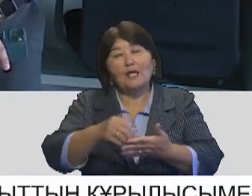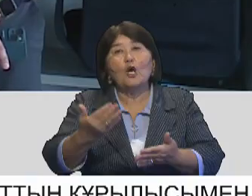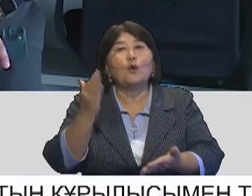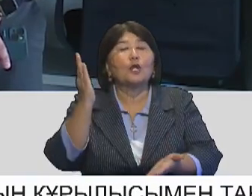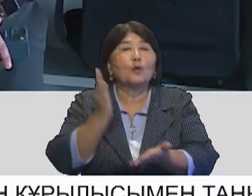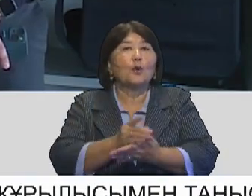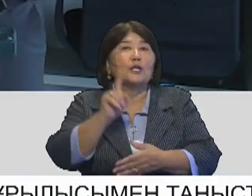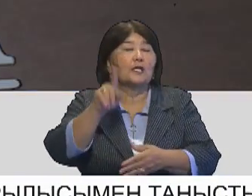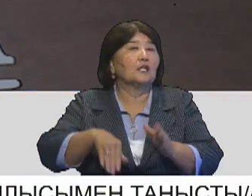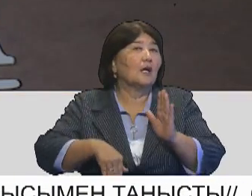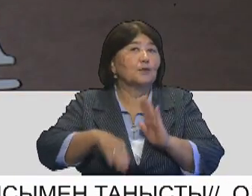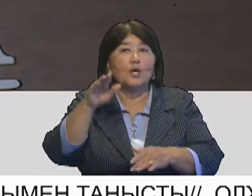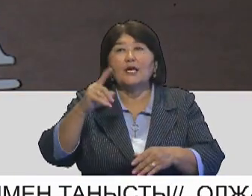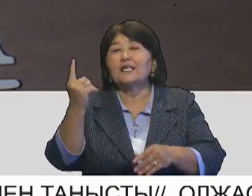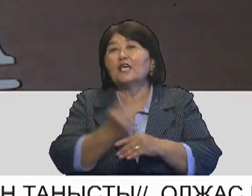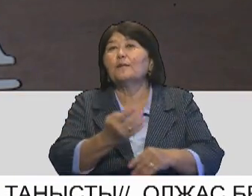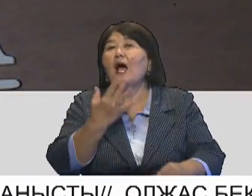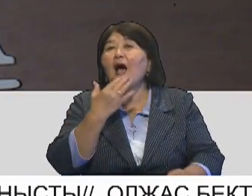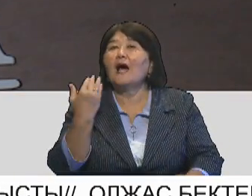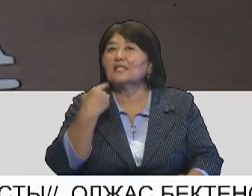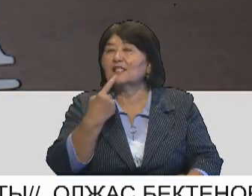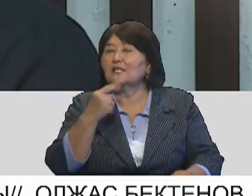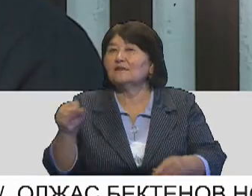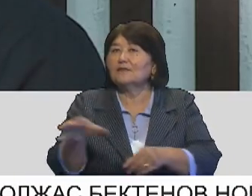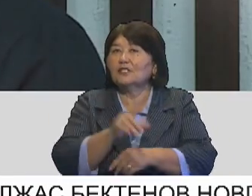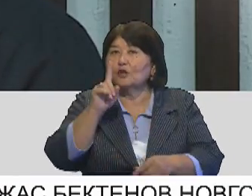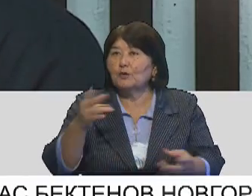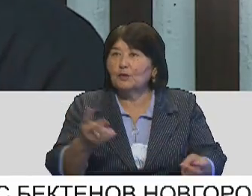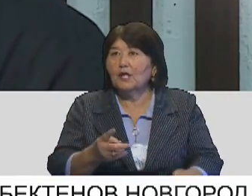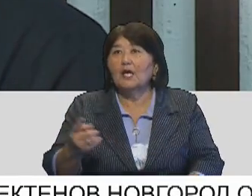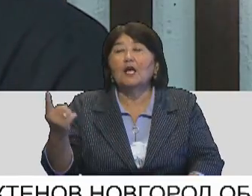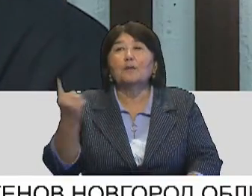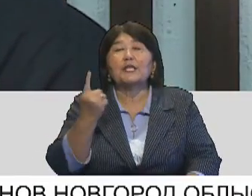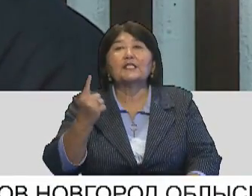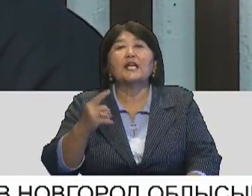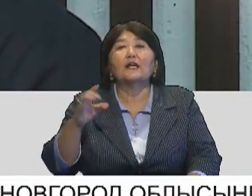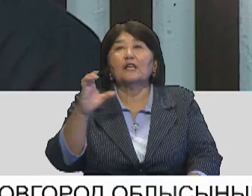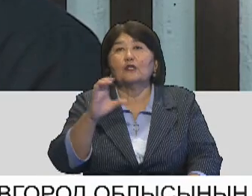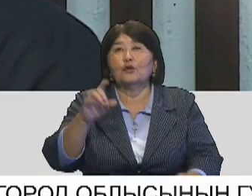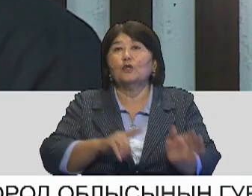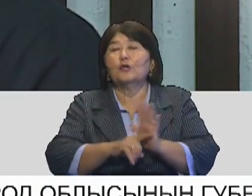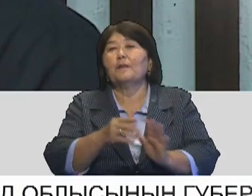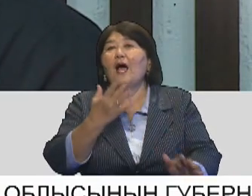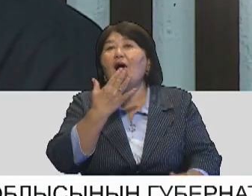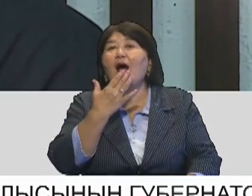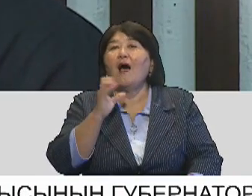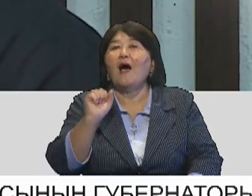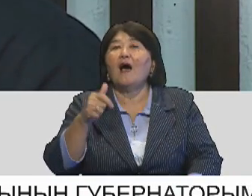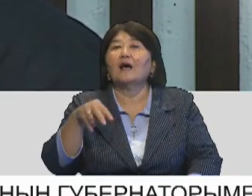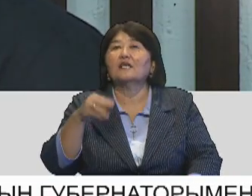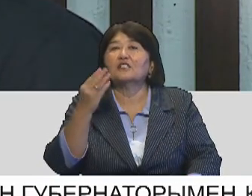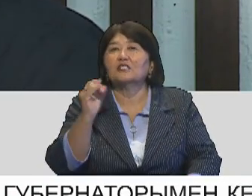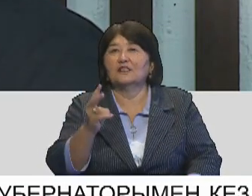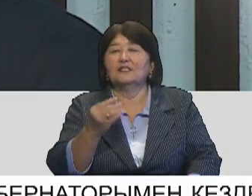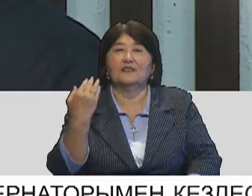қойылатын талап жоғары, ең бірінші ағылшын тілін жетік білуі тиіс. Бірінші қыркүйектен бастап ағылшын тіліне екі